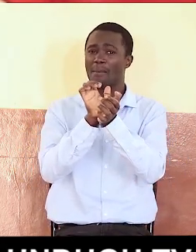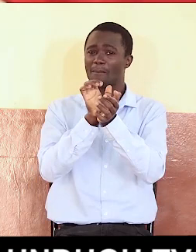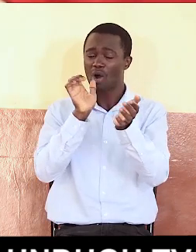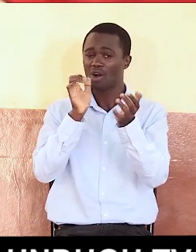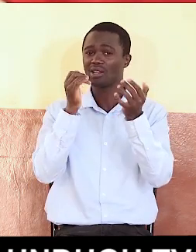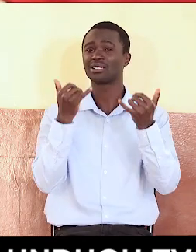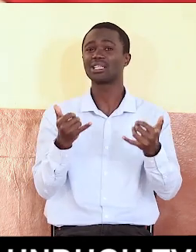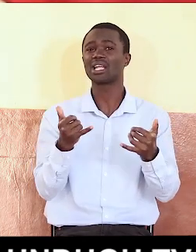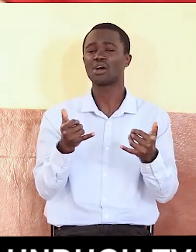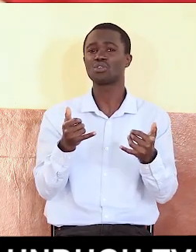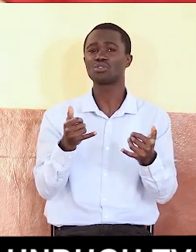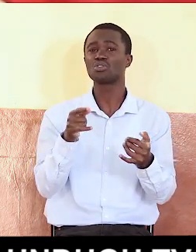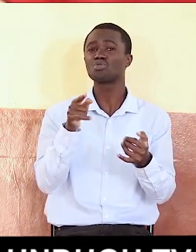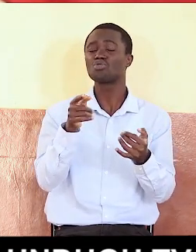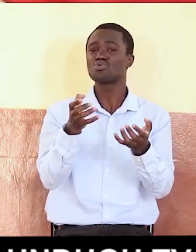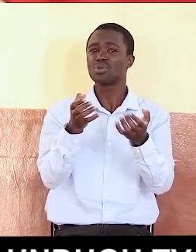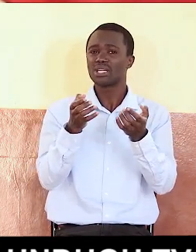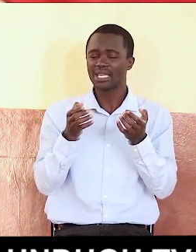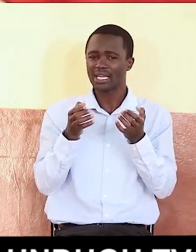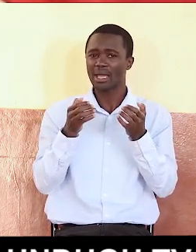sasa unahitaji